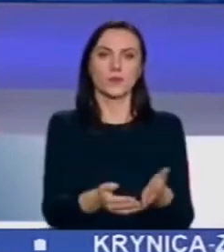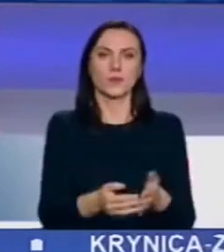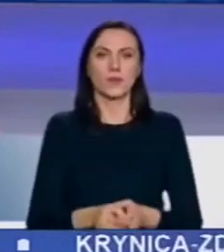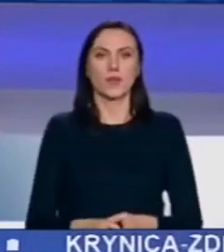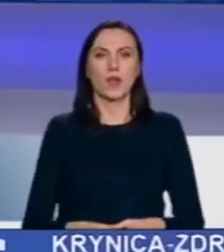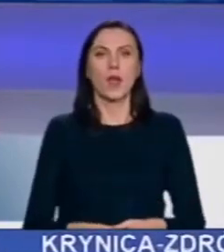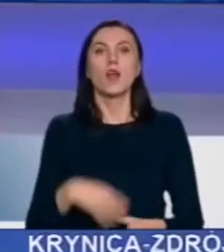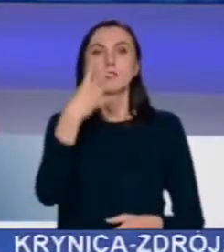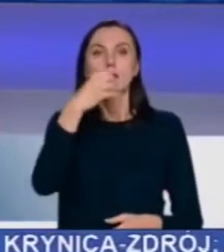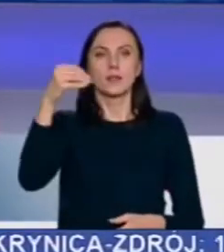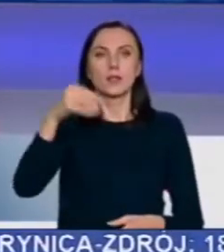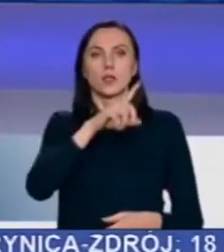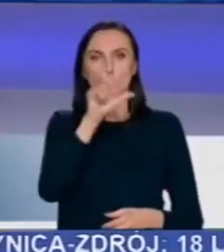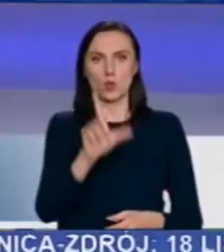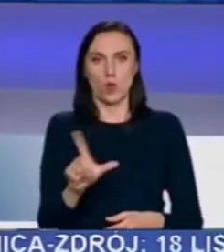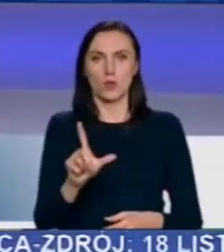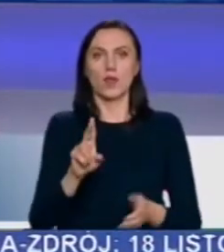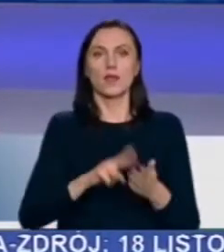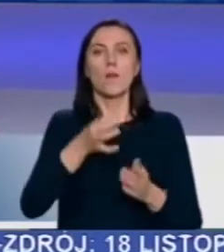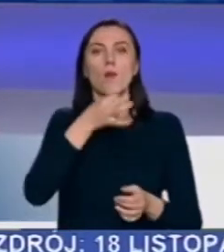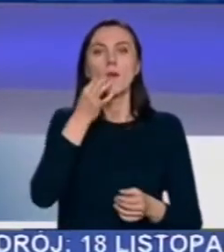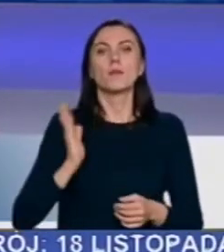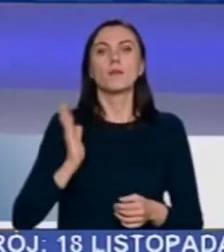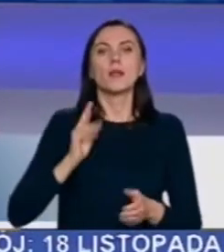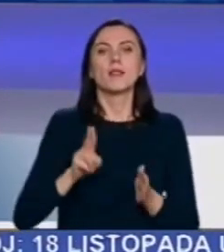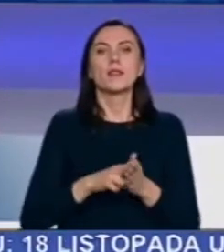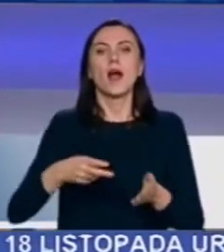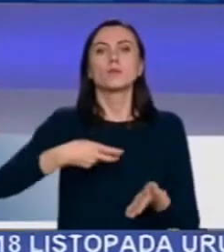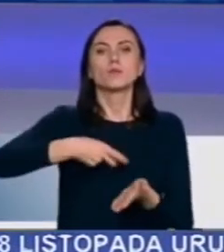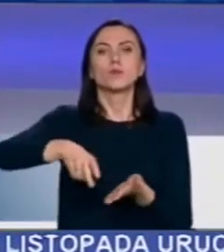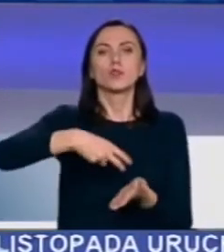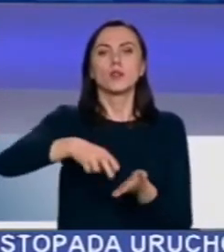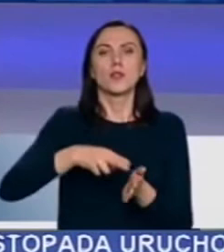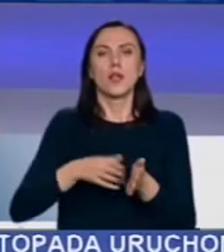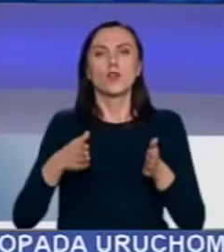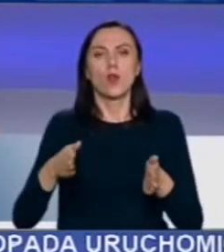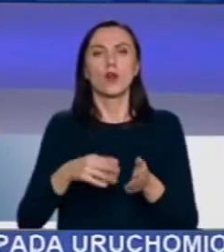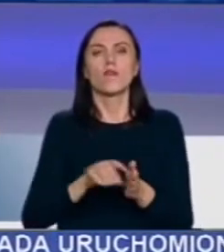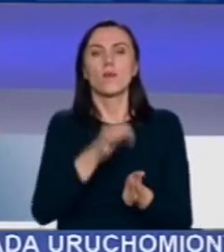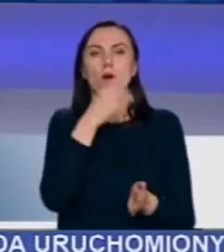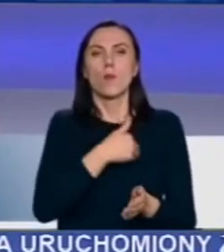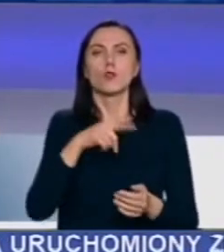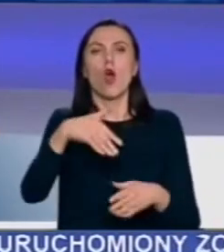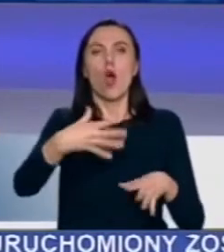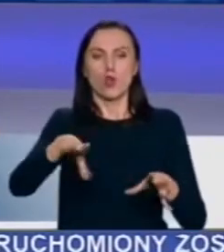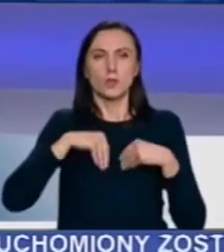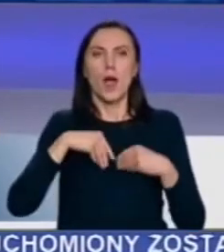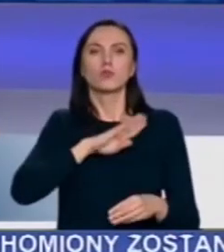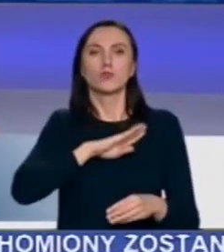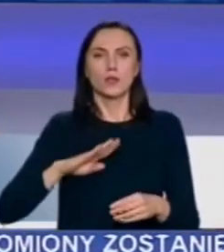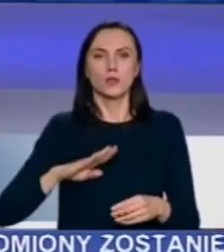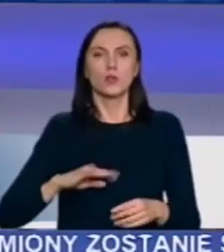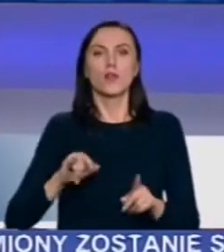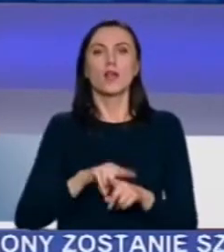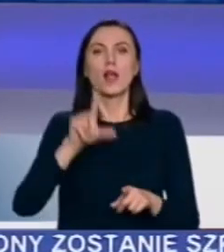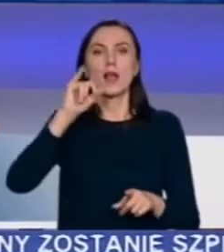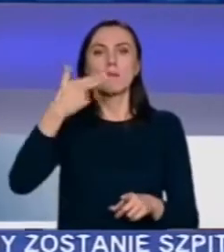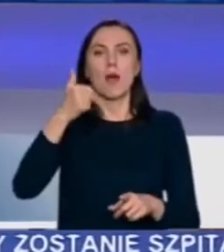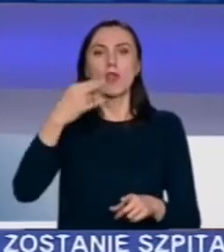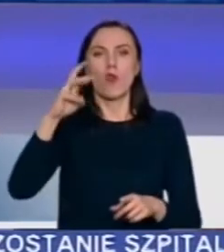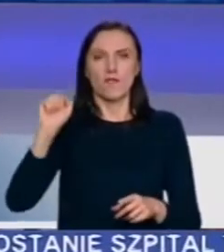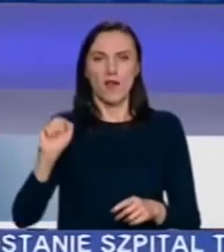400 tysięcy złotych na poprawę bezpieczeństwa na przejściach dla pieszych w Małopolsce. Takie dofinansowanie otrzymało Brzesko, a także powiaty limanowski, tarnowski